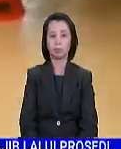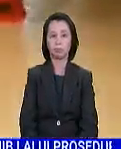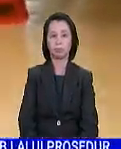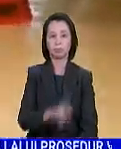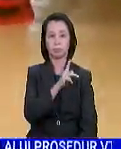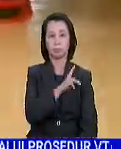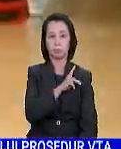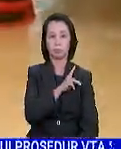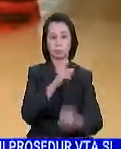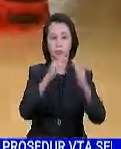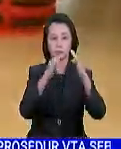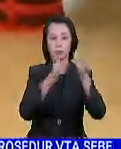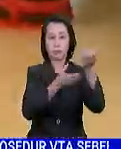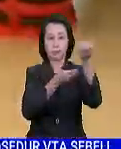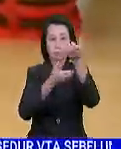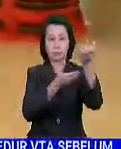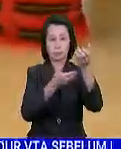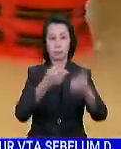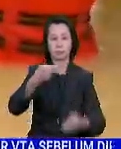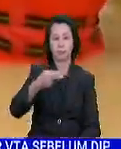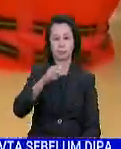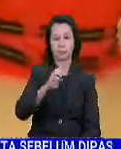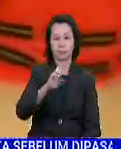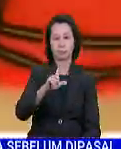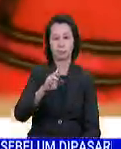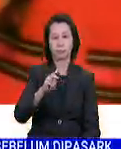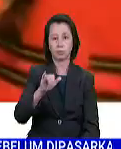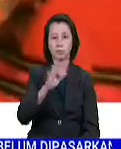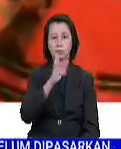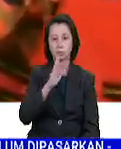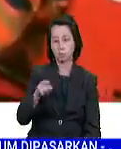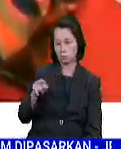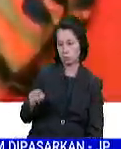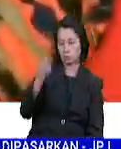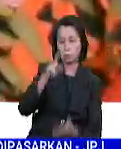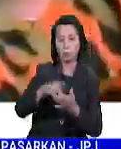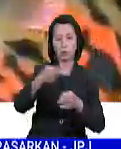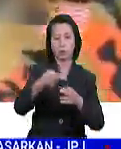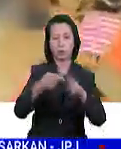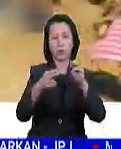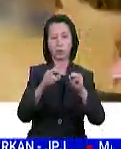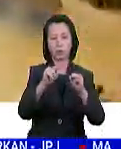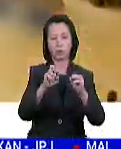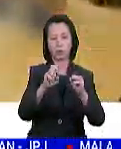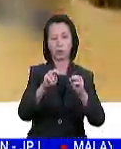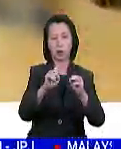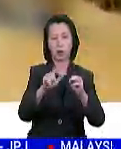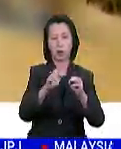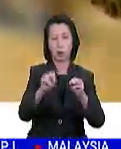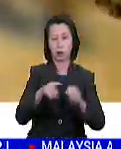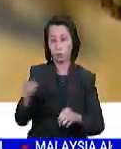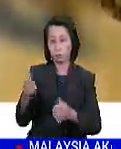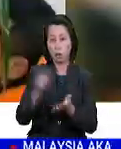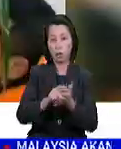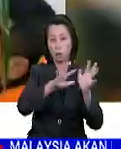Menurut Ketua Balai Bomba Taman Tas Muhammad Hilmi Kashfi Matzali, mangsa dikenali sebagai M. Gunalan. Mangsa